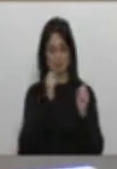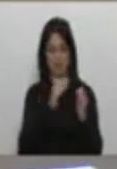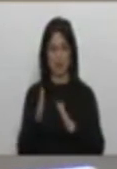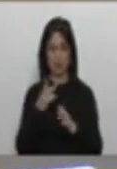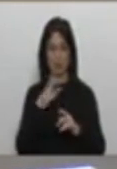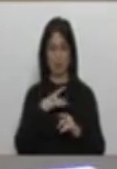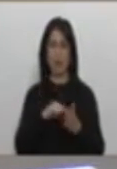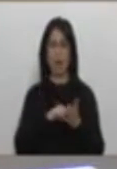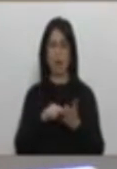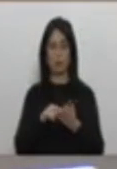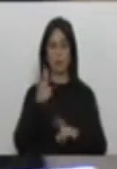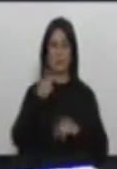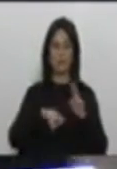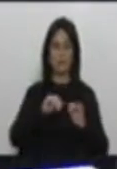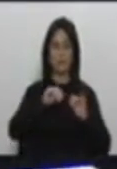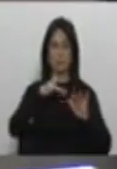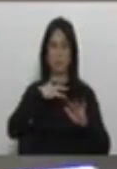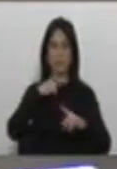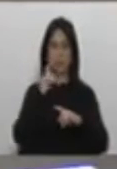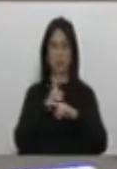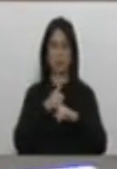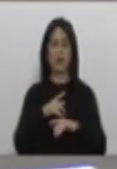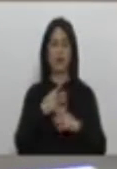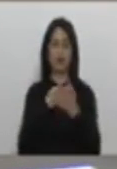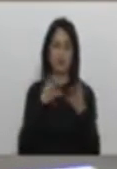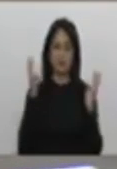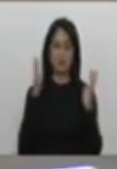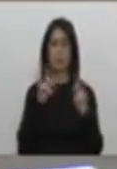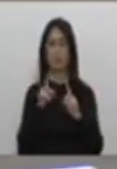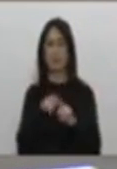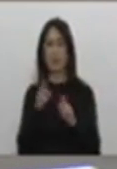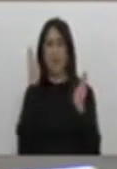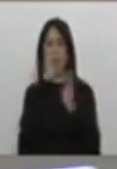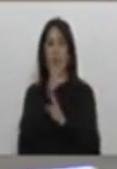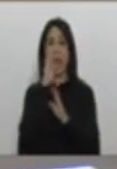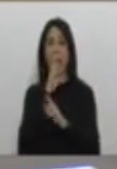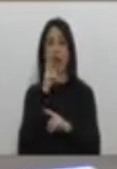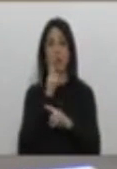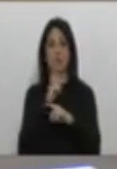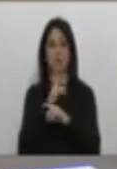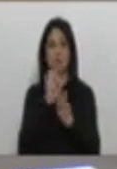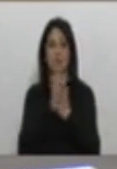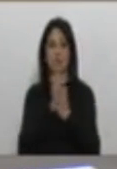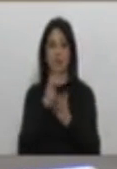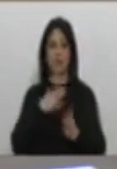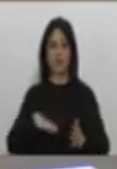ახას უსვამს იმას, რომ ძალიან ბევრი კეთდება იმისთვის, რომ ატმოსფერული ჰაერის მდგომარეობა